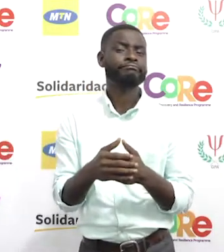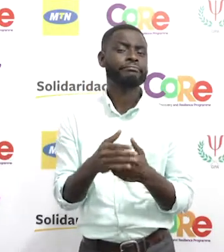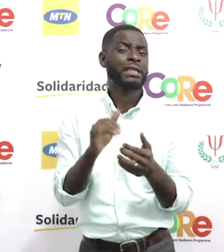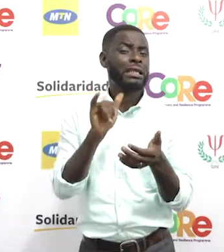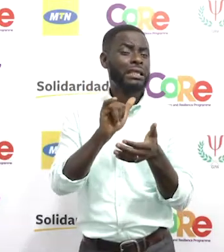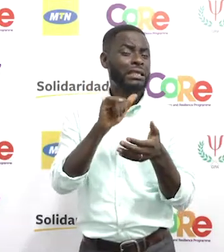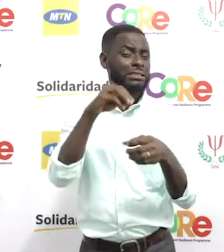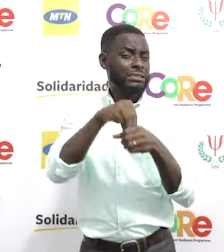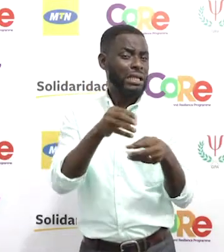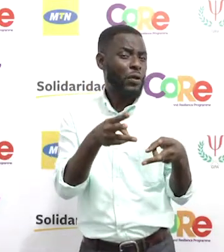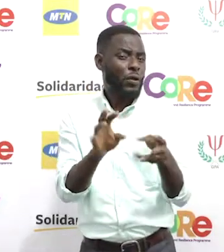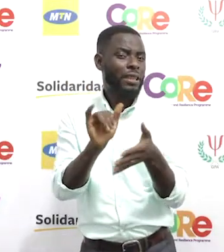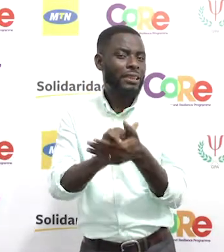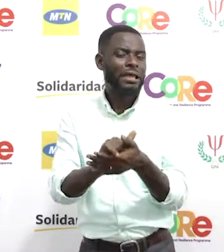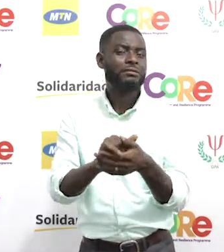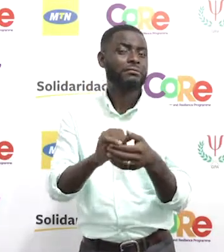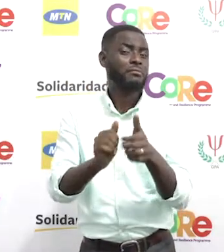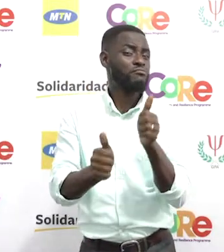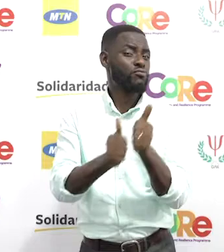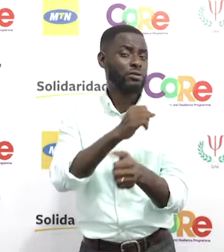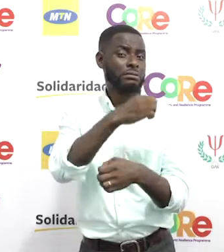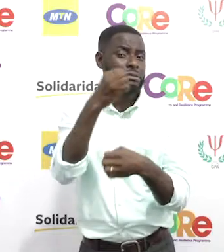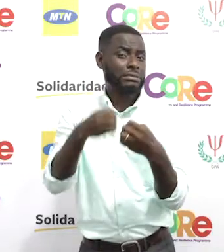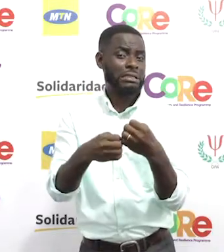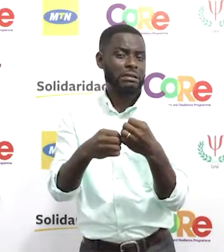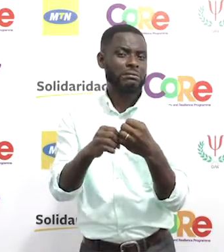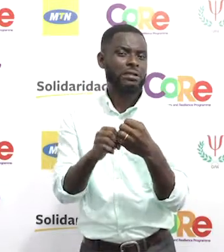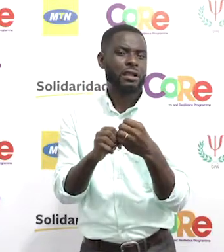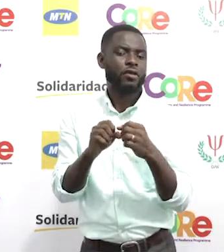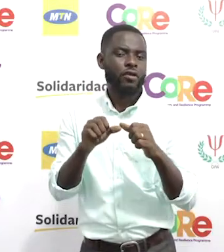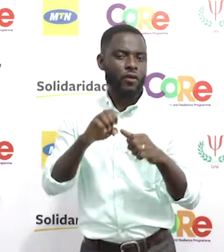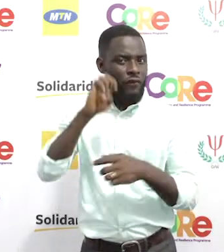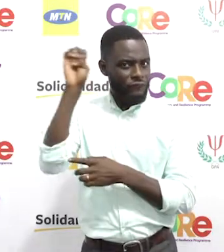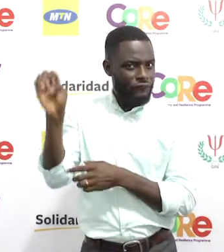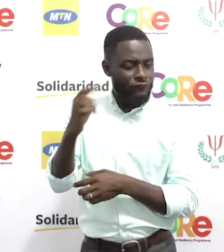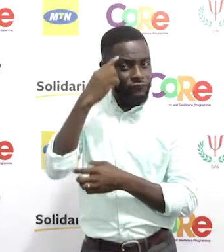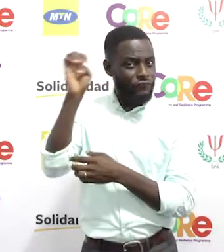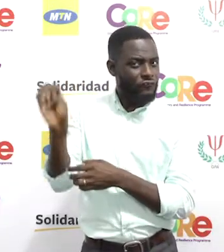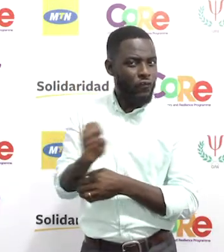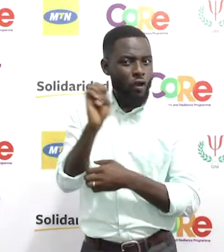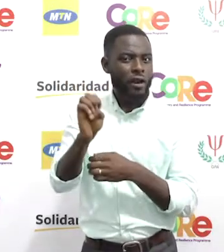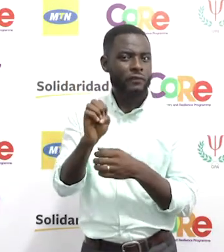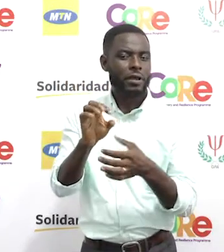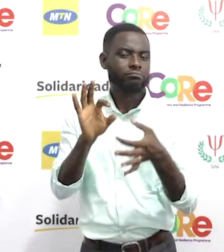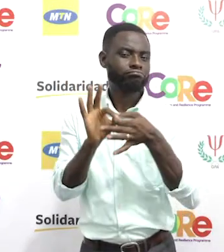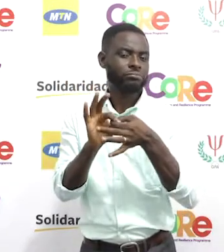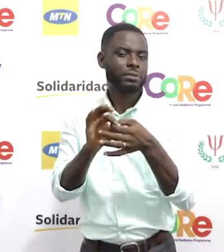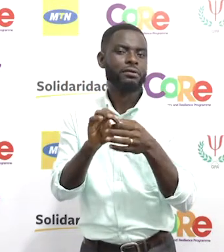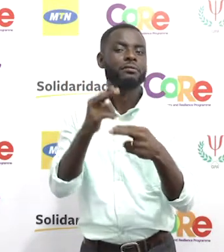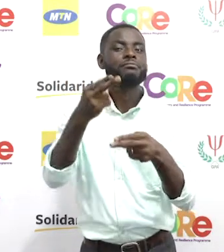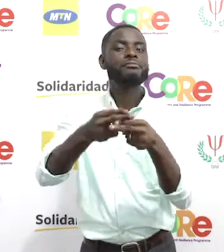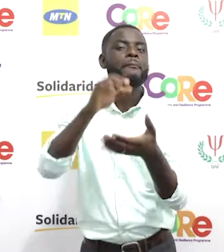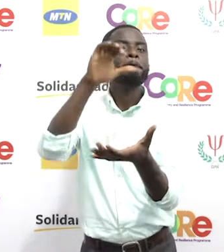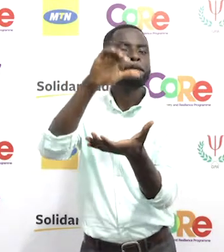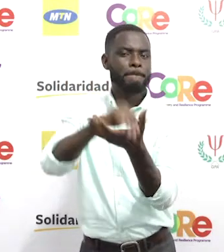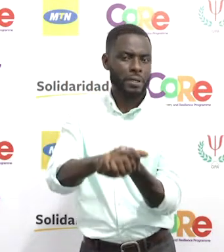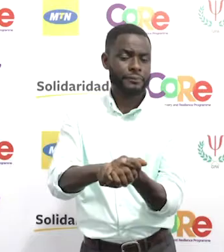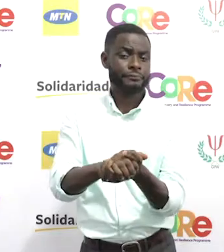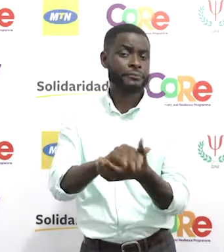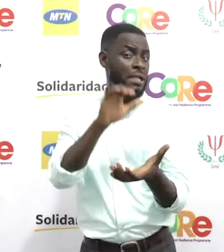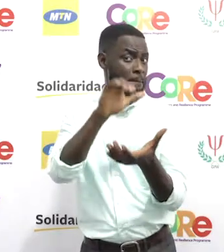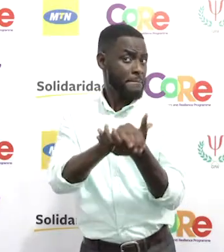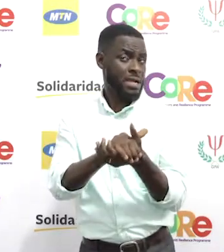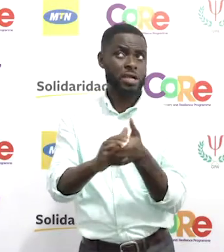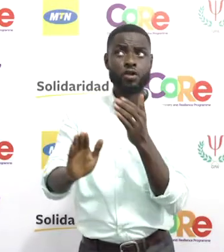e ya fio na ano chakpa anko. Ta mo blanshi lemli bote mo. Blanshi lemli bote mo e je